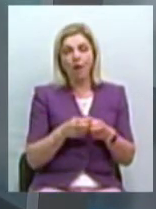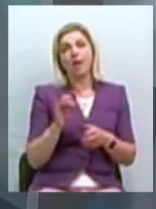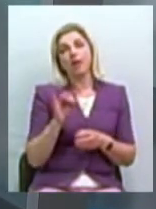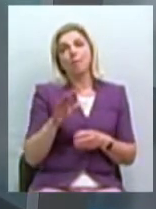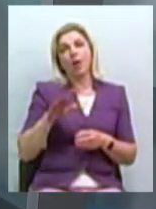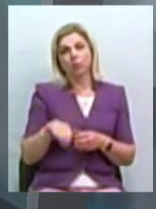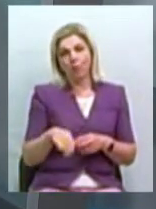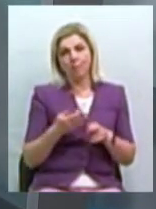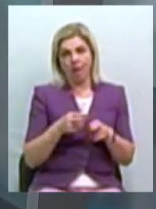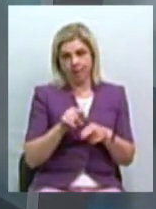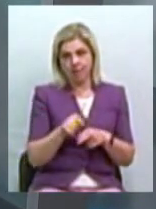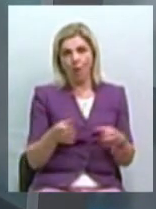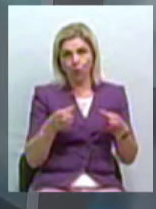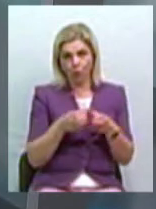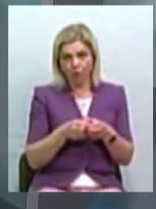група вже